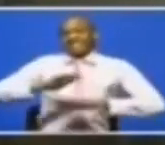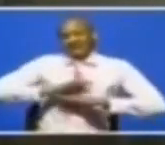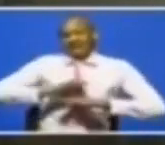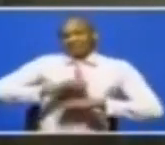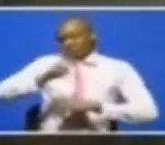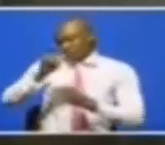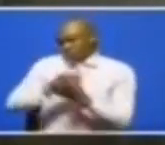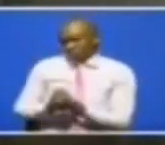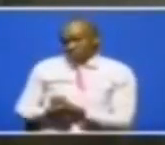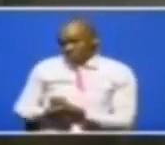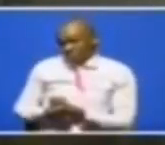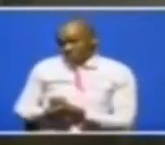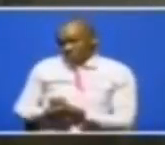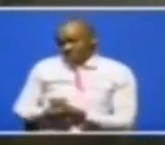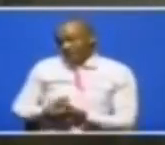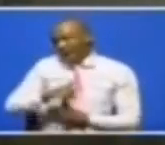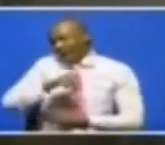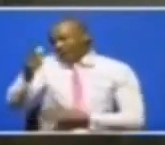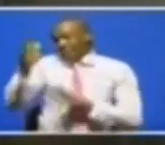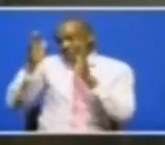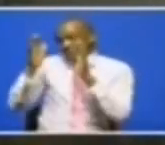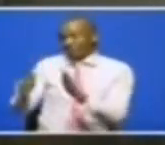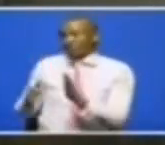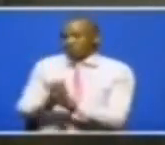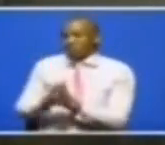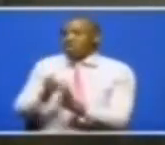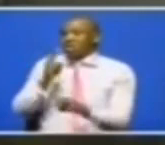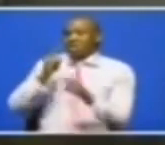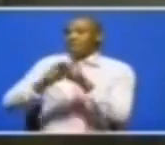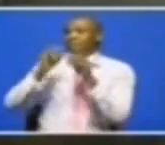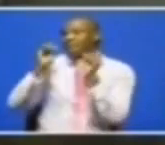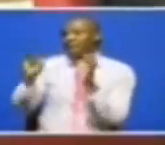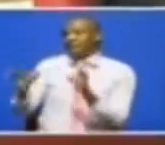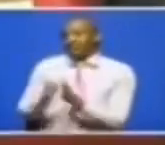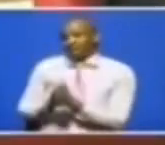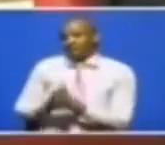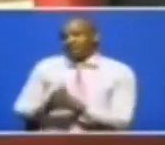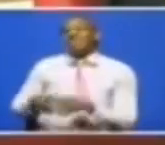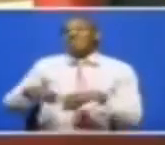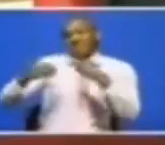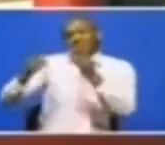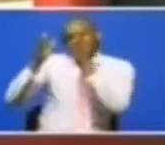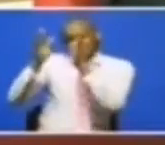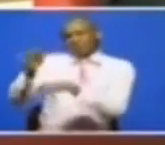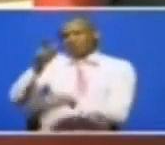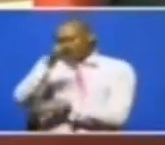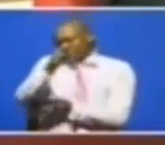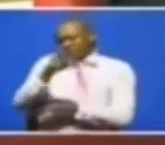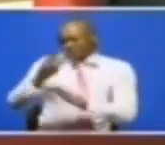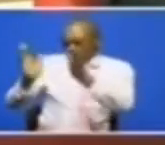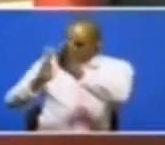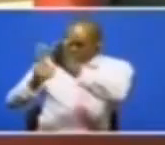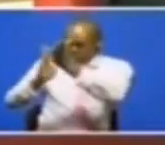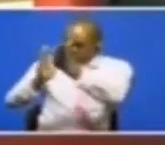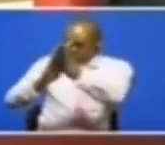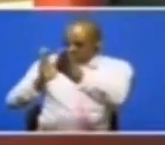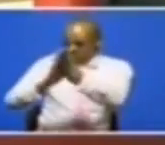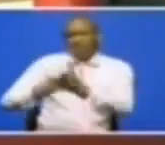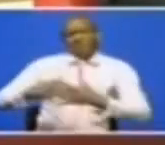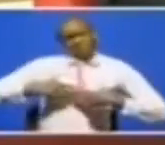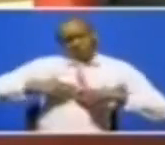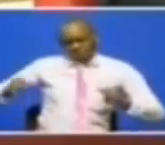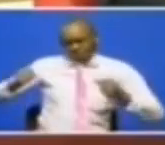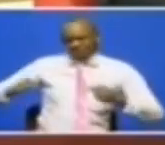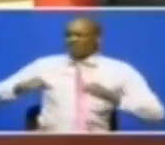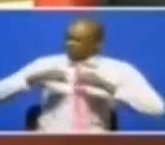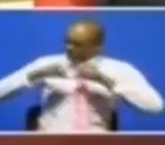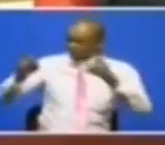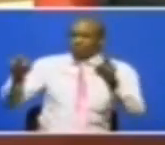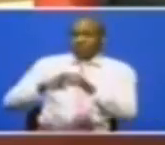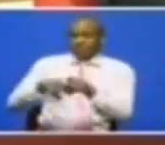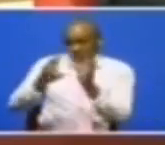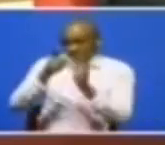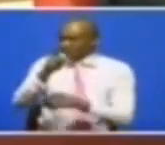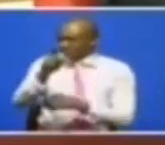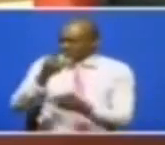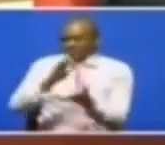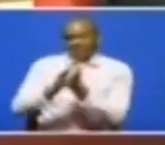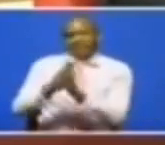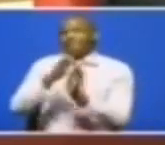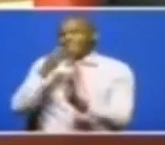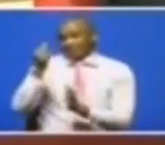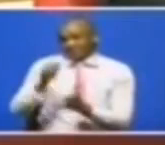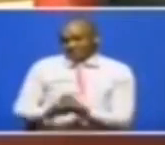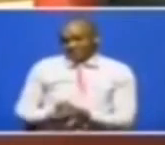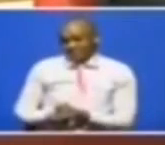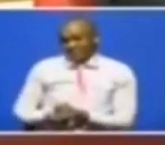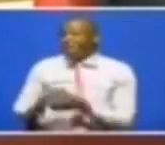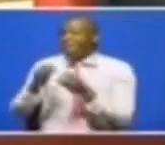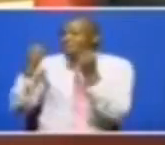ametosha. Mwingine hajasema jina lake pia, anasema mpe huyo ba mdogo kongole kwa ujasiri wake, aendelee hivyo atakuwa bora